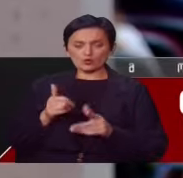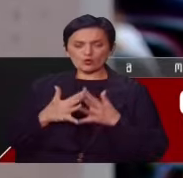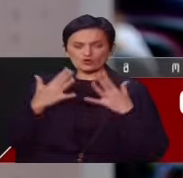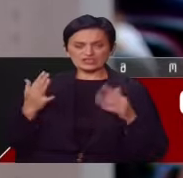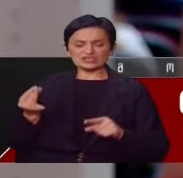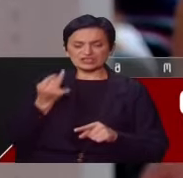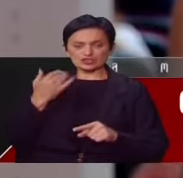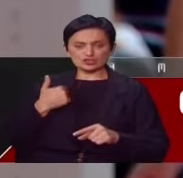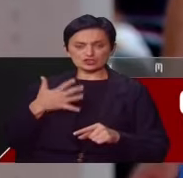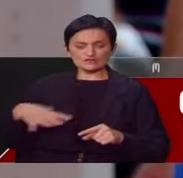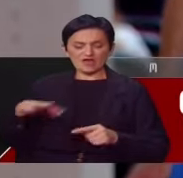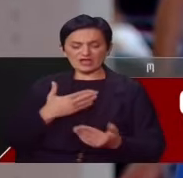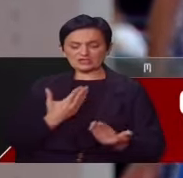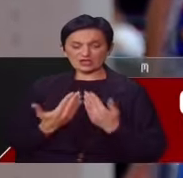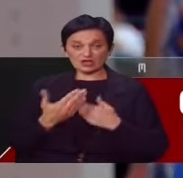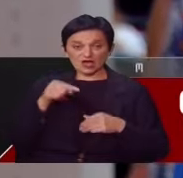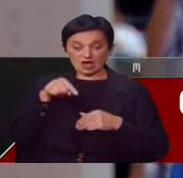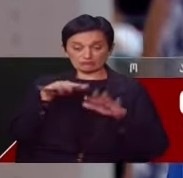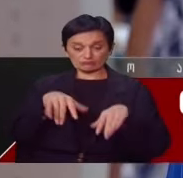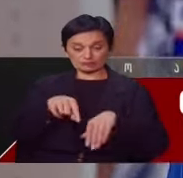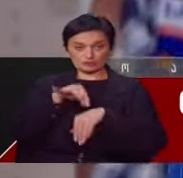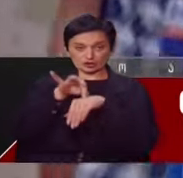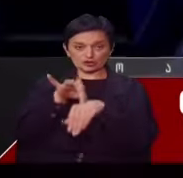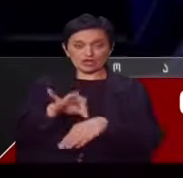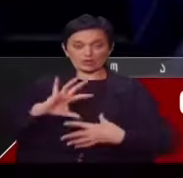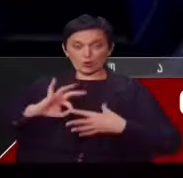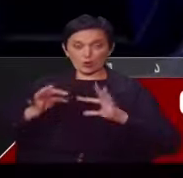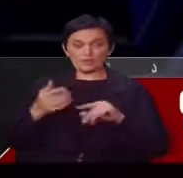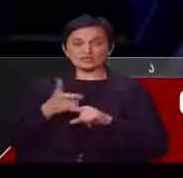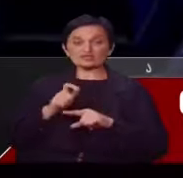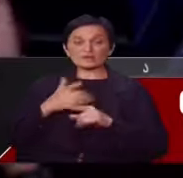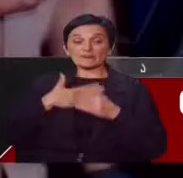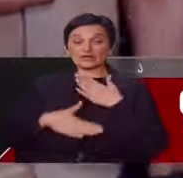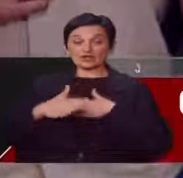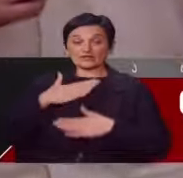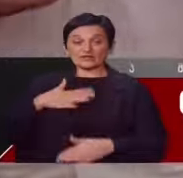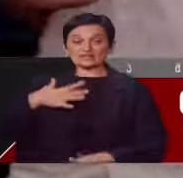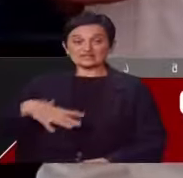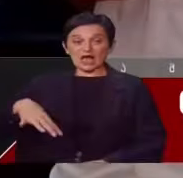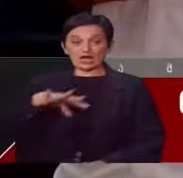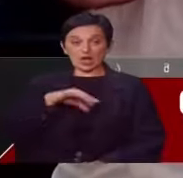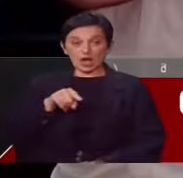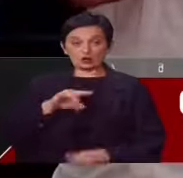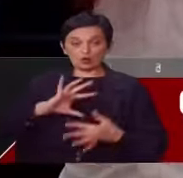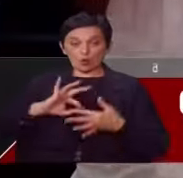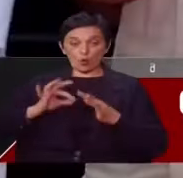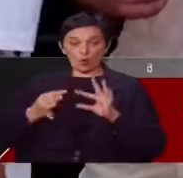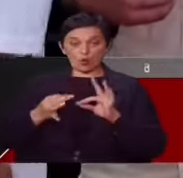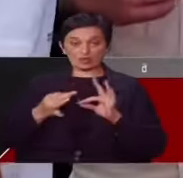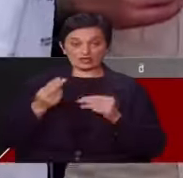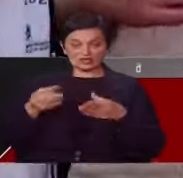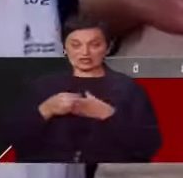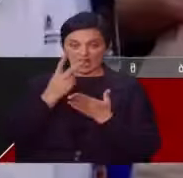ინტერესი იყო ჩვენი ქვეყნისადმი, რომ სწორედ აქ ჩატარებულიყო ოლიმპიადა. ძალიან გვიხარია, რომ საქართველოს ოლიმპიურმა